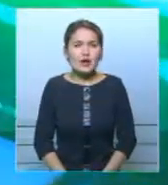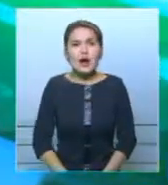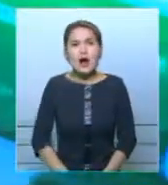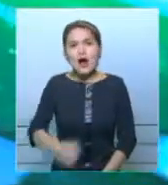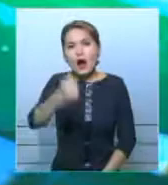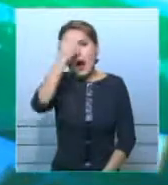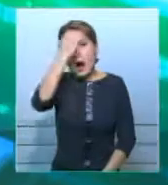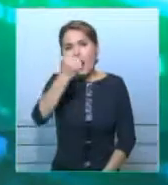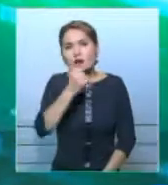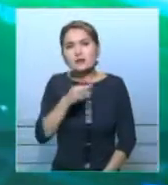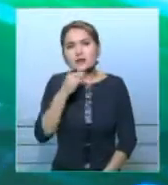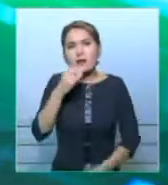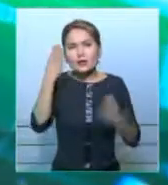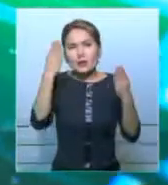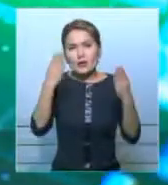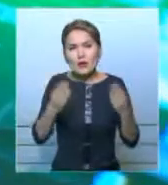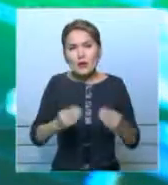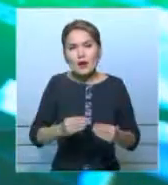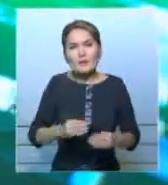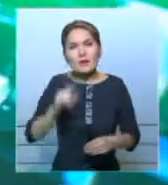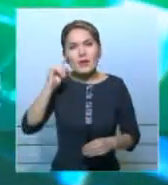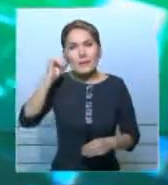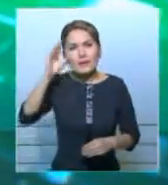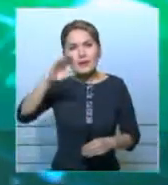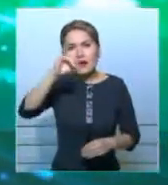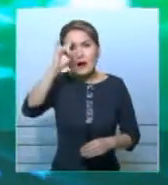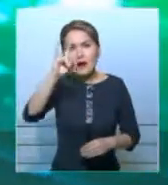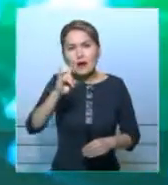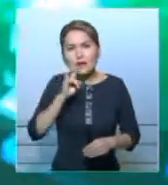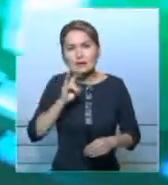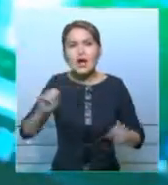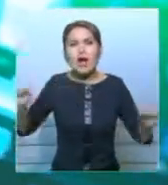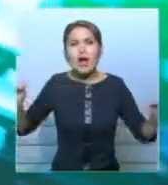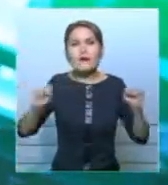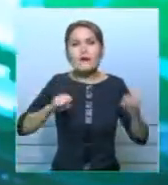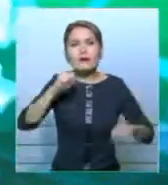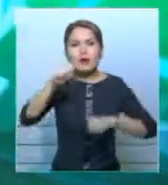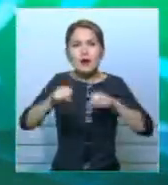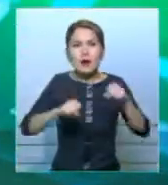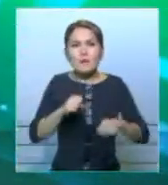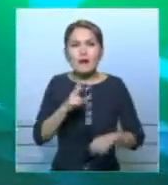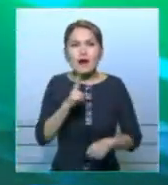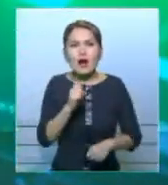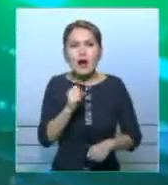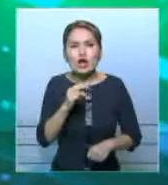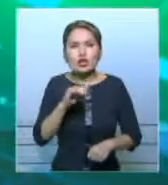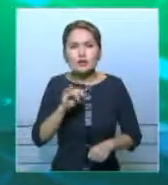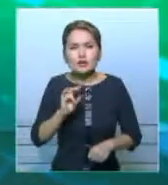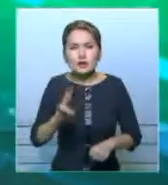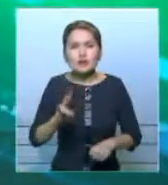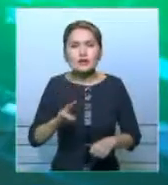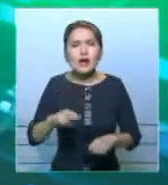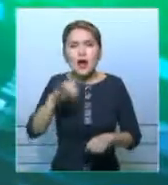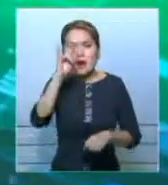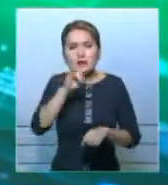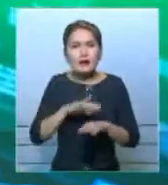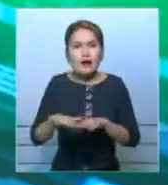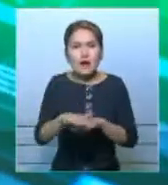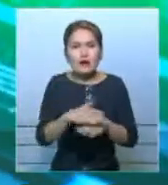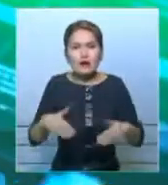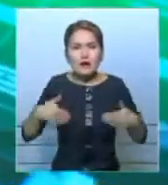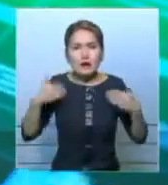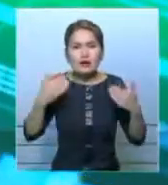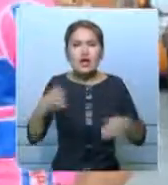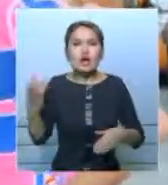Алғыс айту күні қарсаңында белгілі қазақстандық велошабан дос Андрей Кашечкин отандастарын құттықтады. Қызылорда веломектебінің түлегі